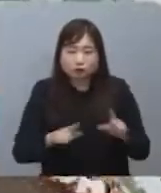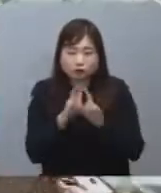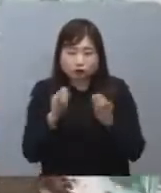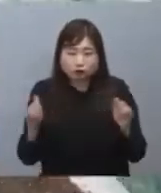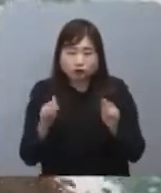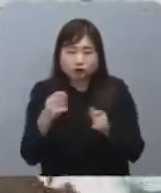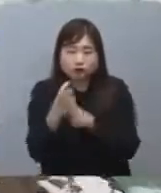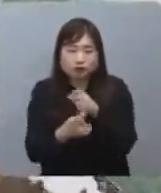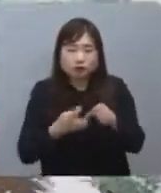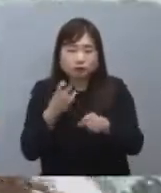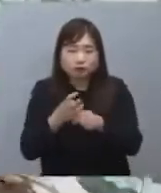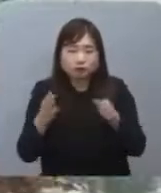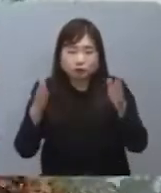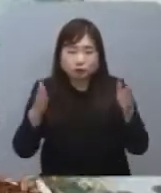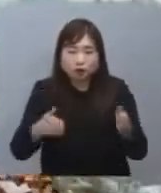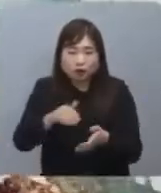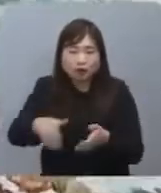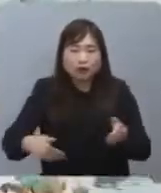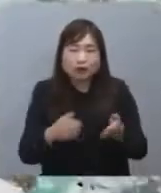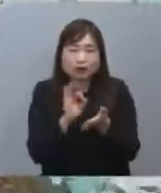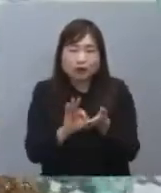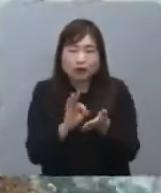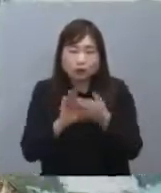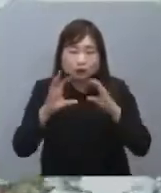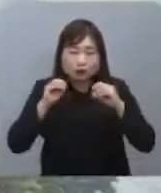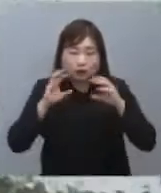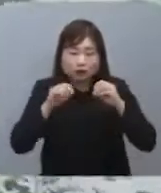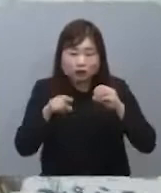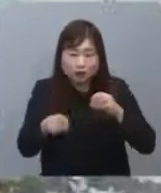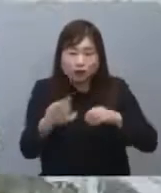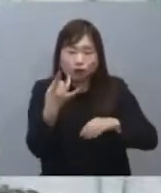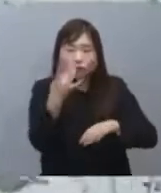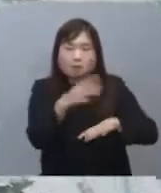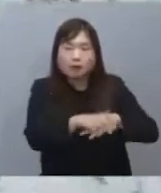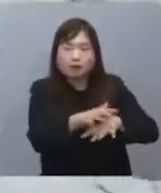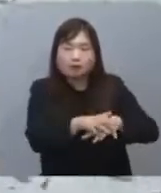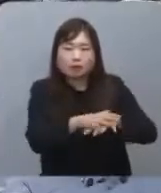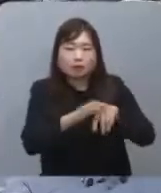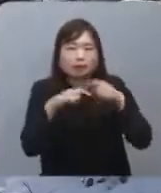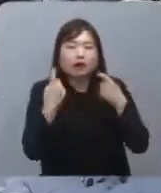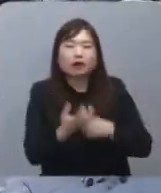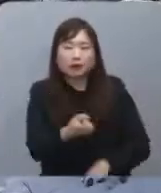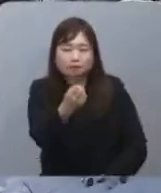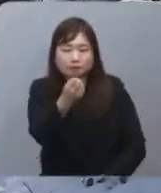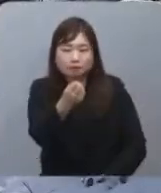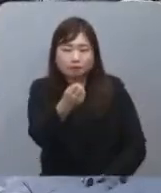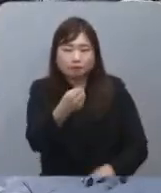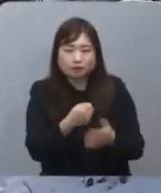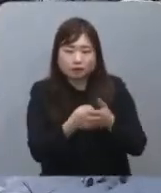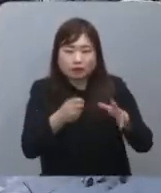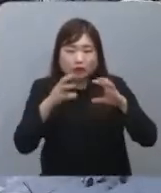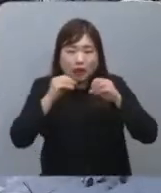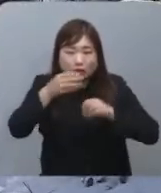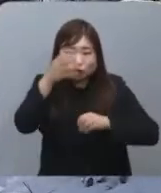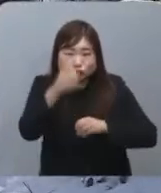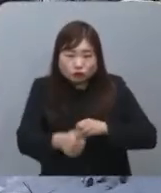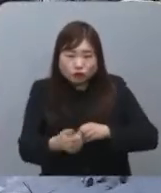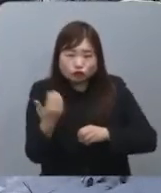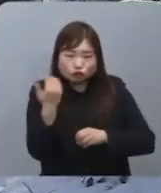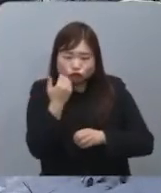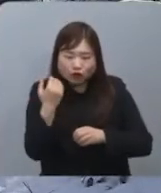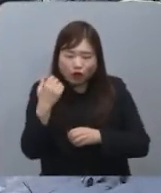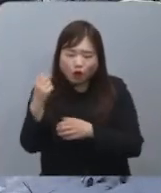30여 년째 지닌 로 로 쓰고 있는 이 부지는 밭으로 등록된 사유지 입니다 토지 주는 누군가 동의 없이